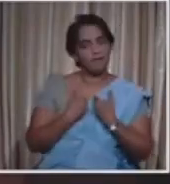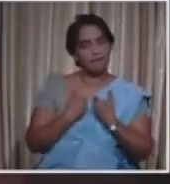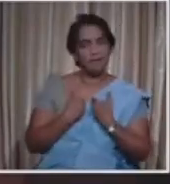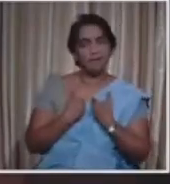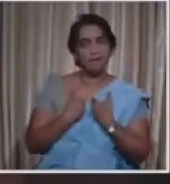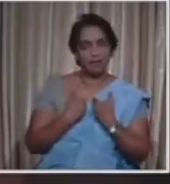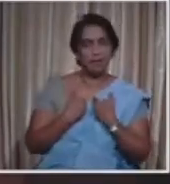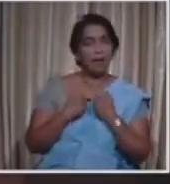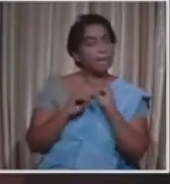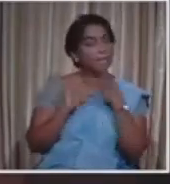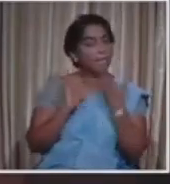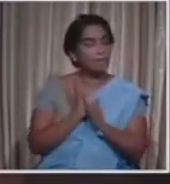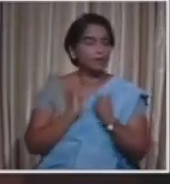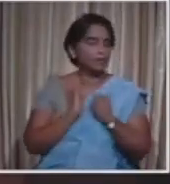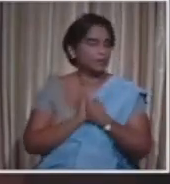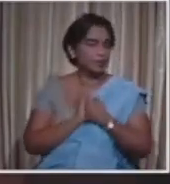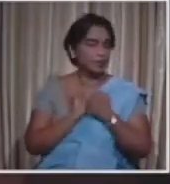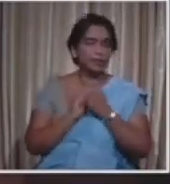अभी